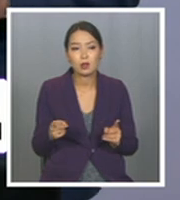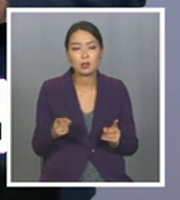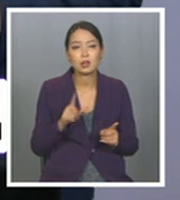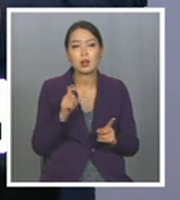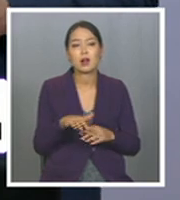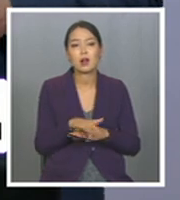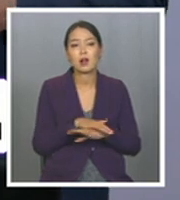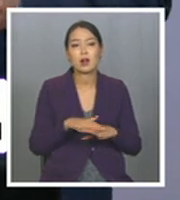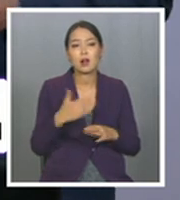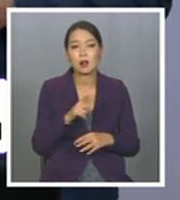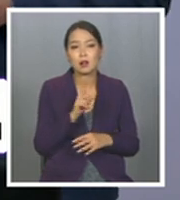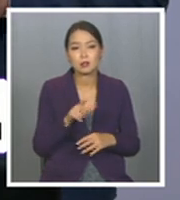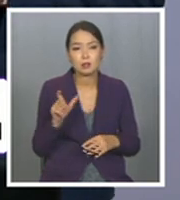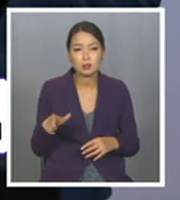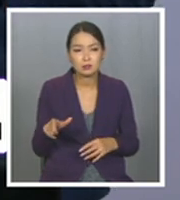тығыздығы,